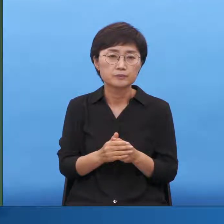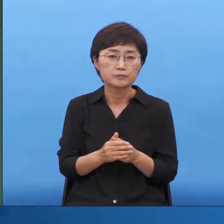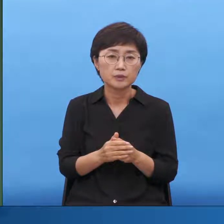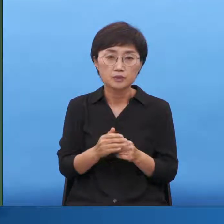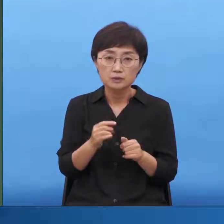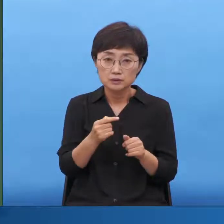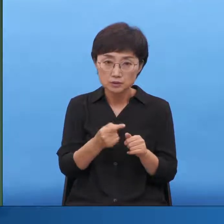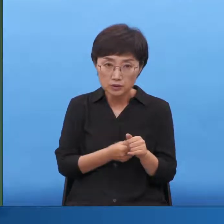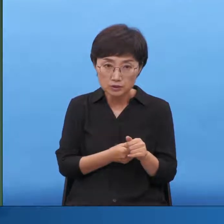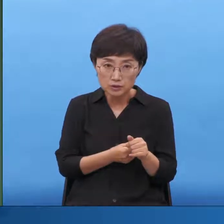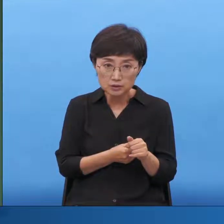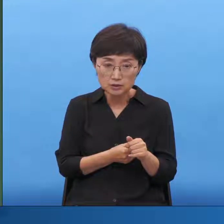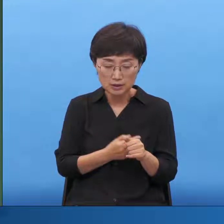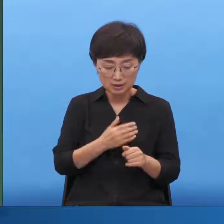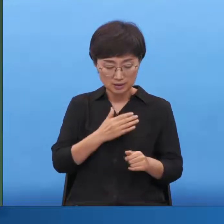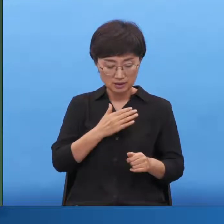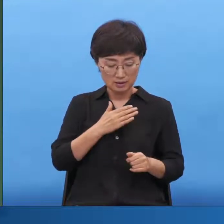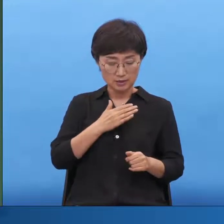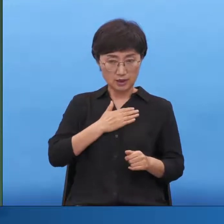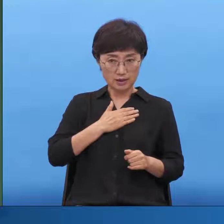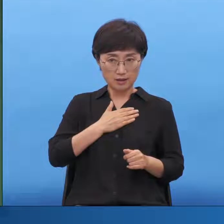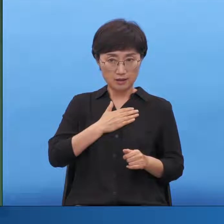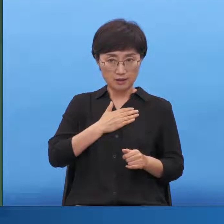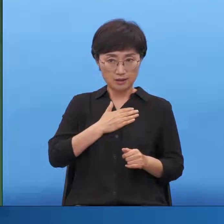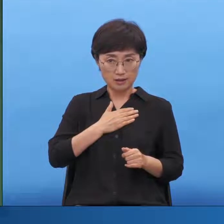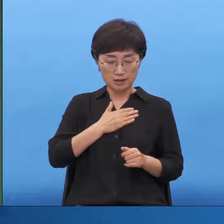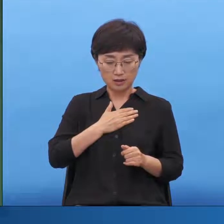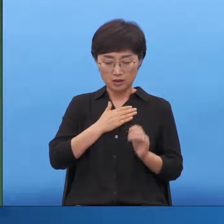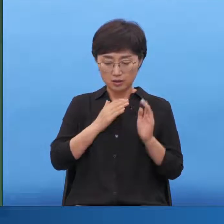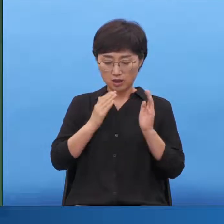나와 학업과 교회에